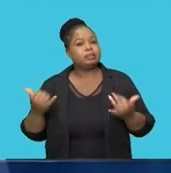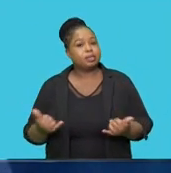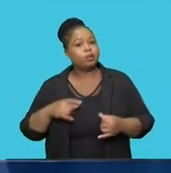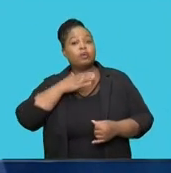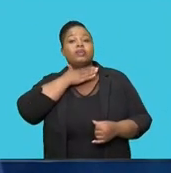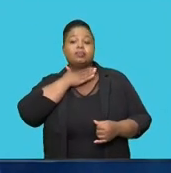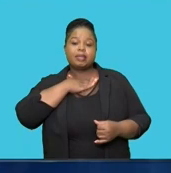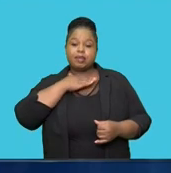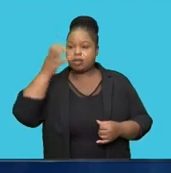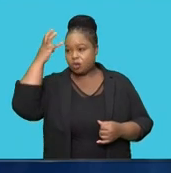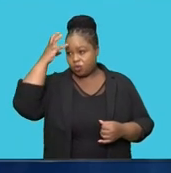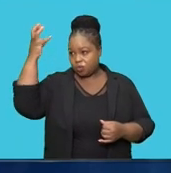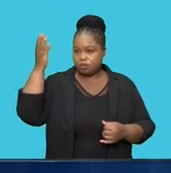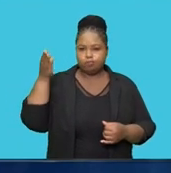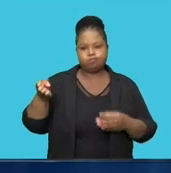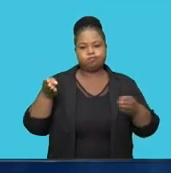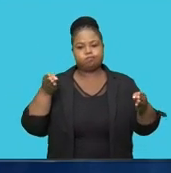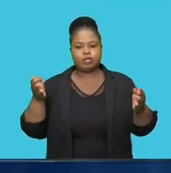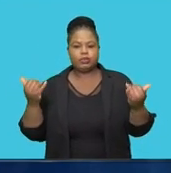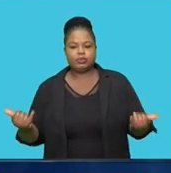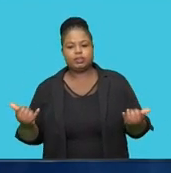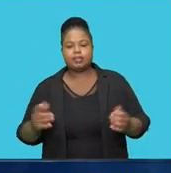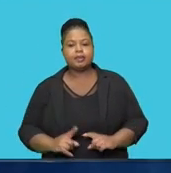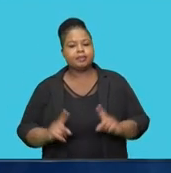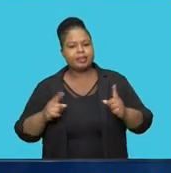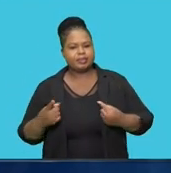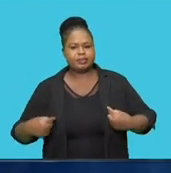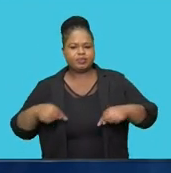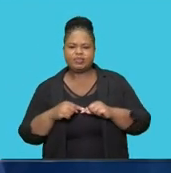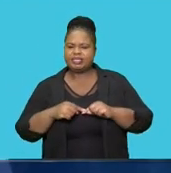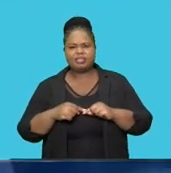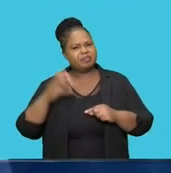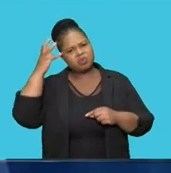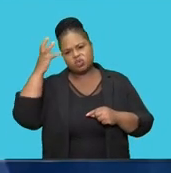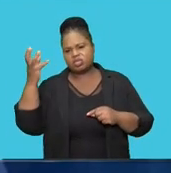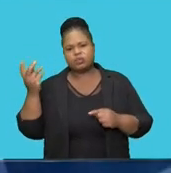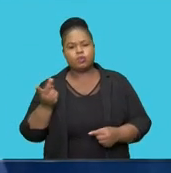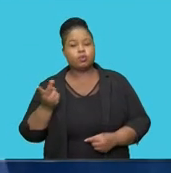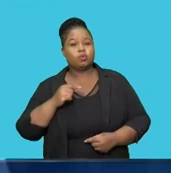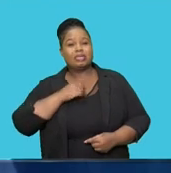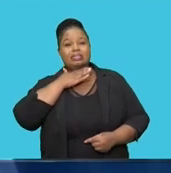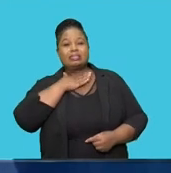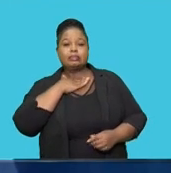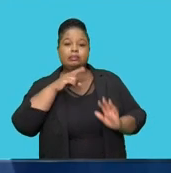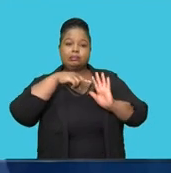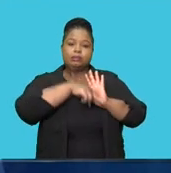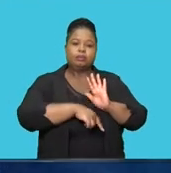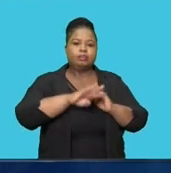KwaMandebele iinkosi zamaNdebele ezilapha namhlanje. Kodwa thina ke ebukhosini asibandlululi uNdebele